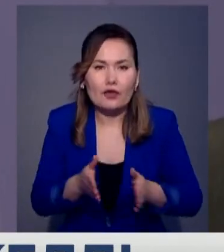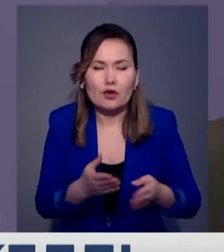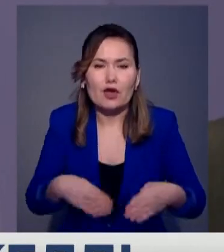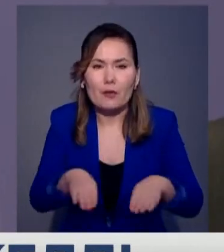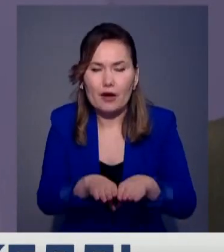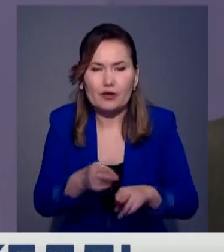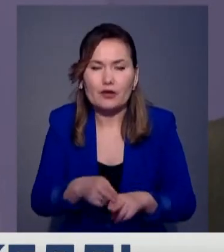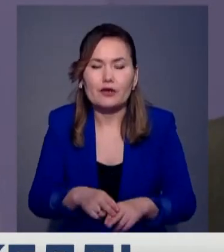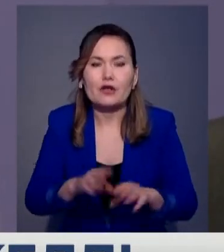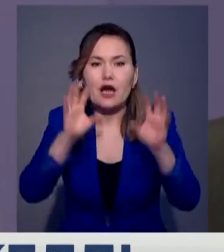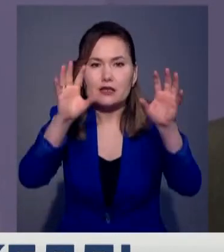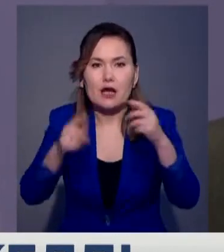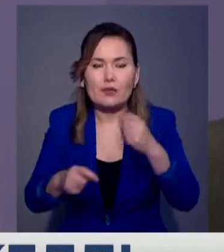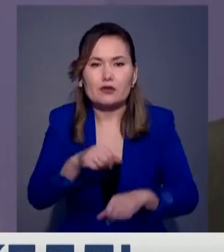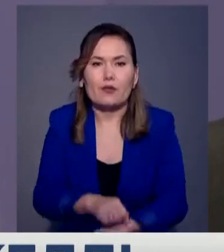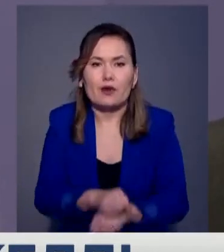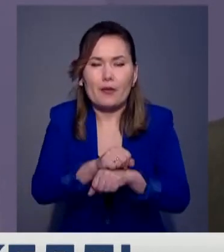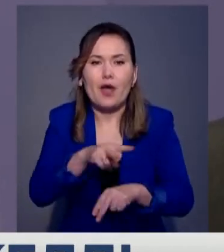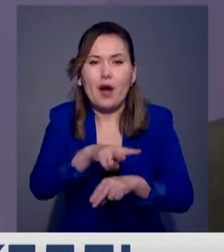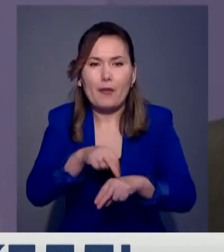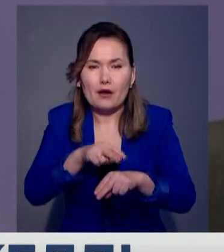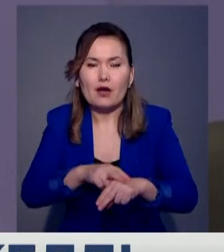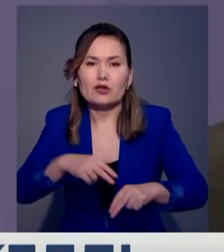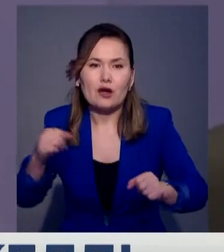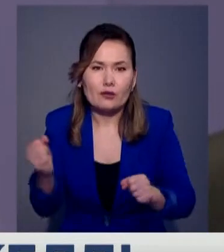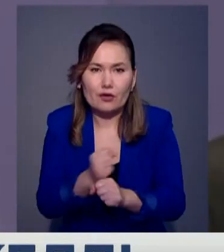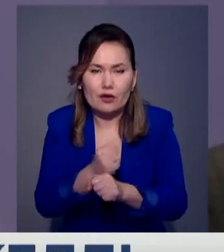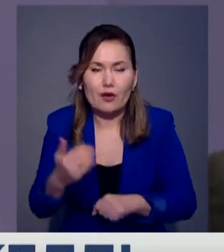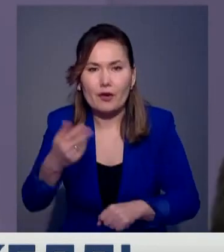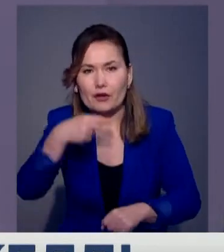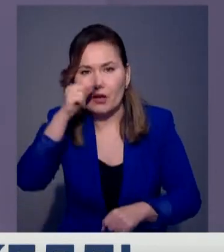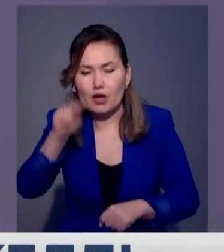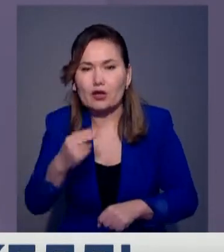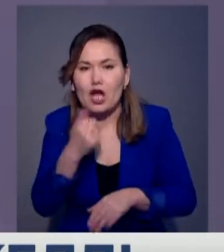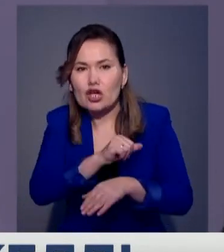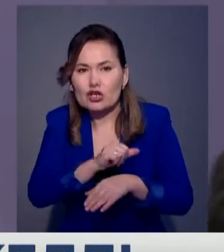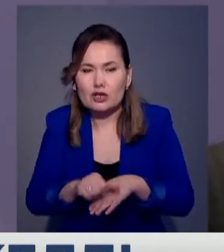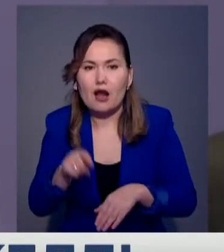заңсыз митинг ұйымдастырған үшін, полиция қызметкерлеріне қол жұмсаған үшін, шетел азаматтарына